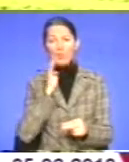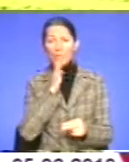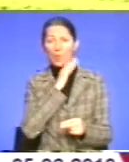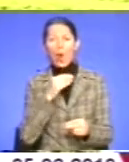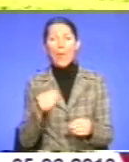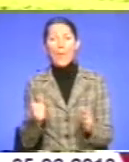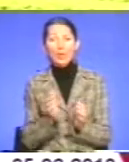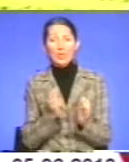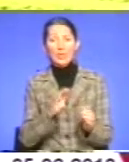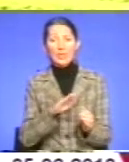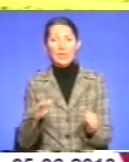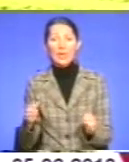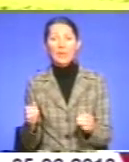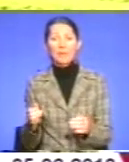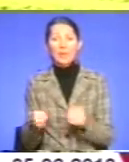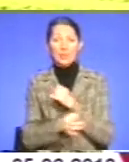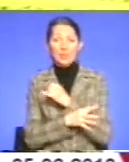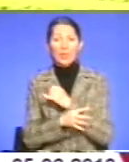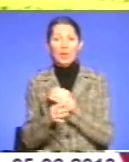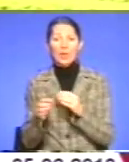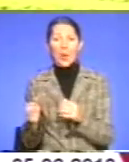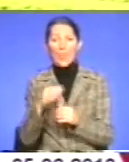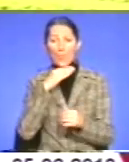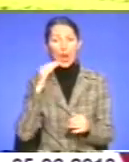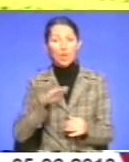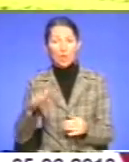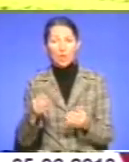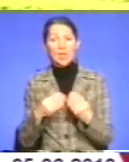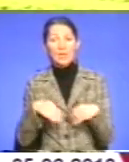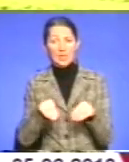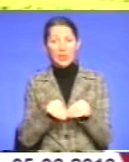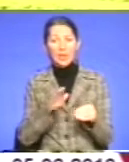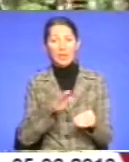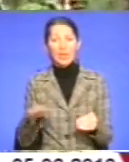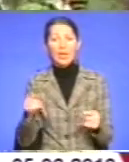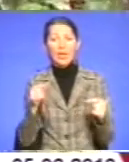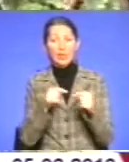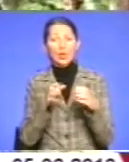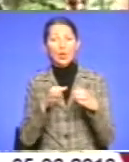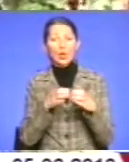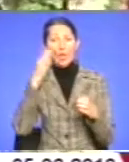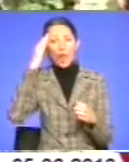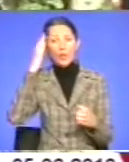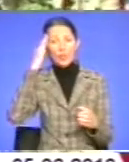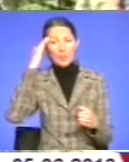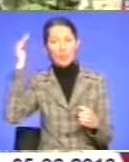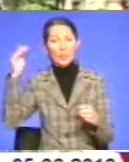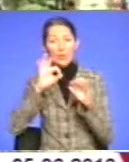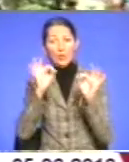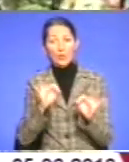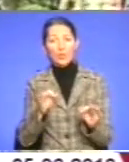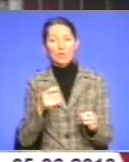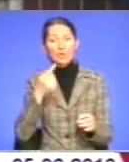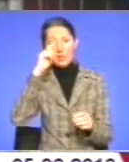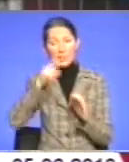дітей з малозабезпечених багатодітних родин і дітей, які належать до категорії творчих талановитих. Дізнатися, чи можете ви отримати